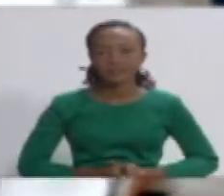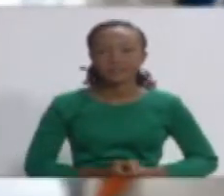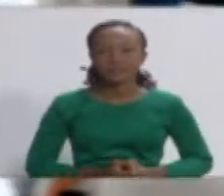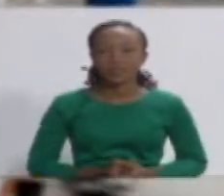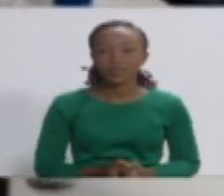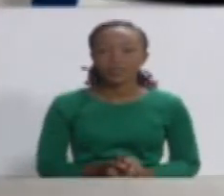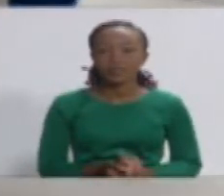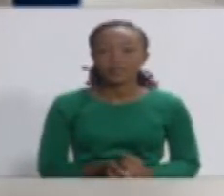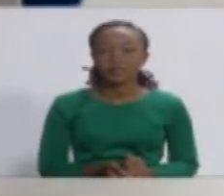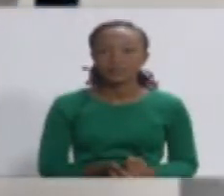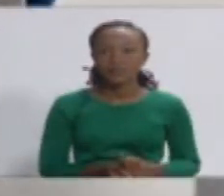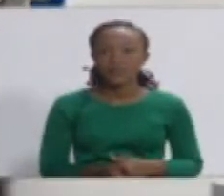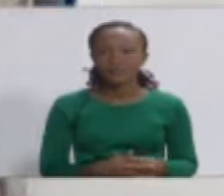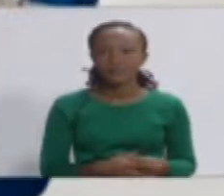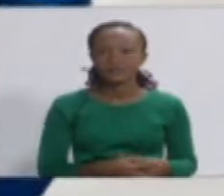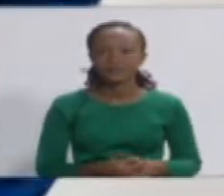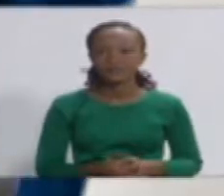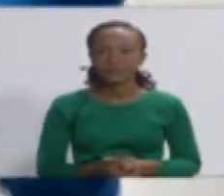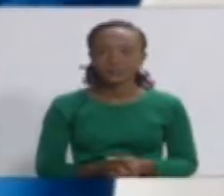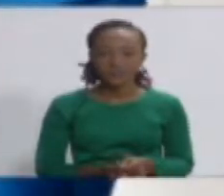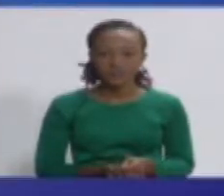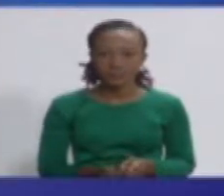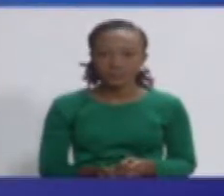Ebru, Nairobi.